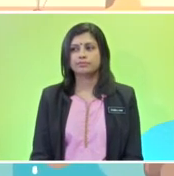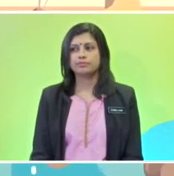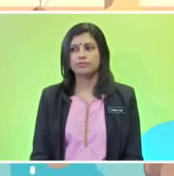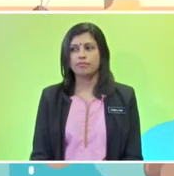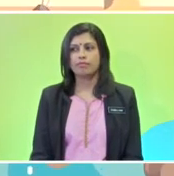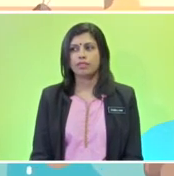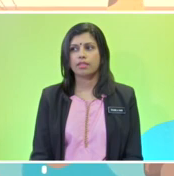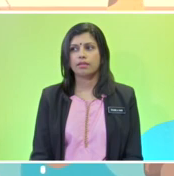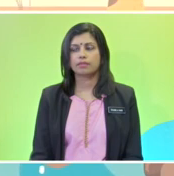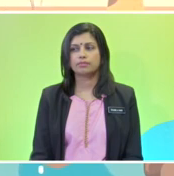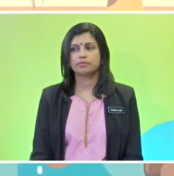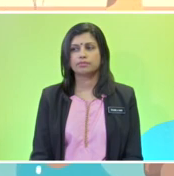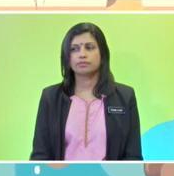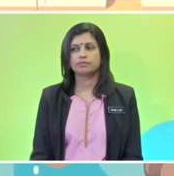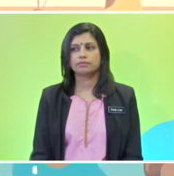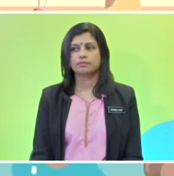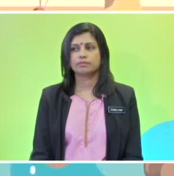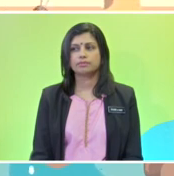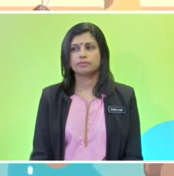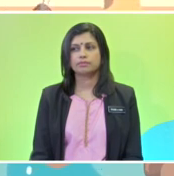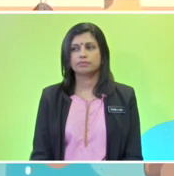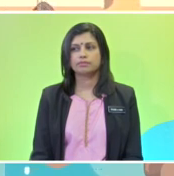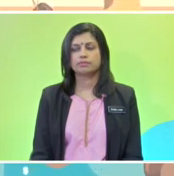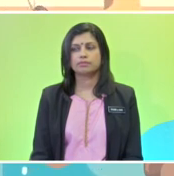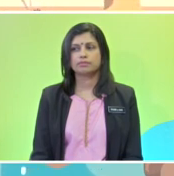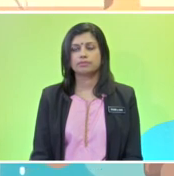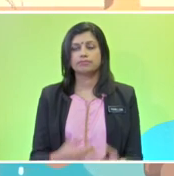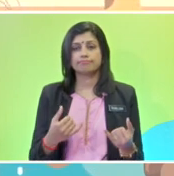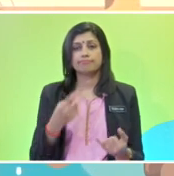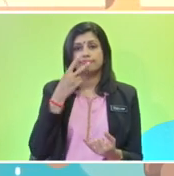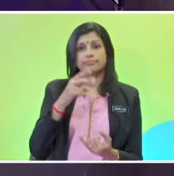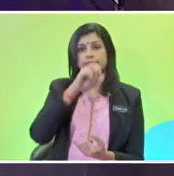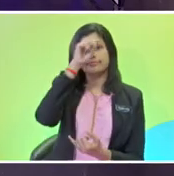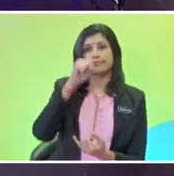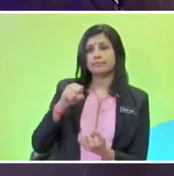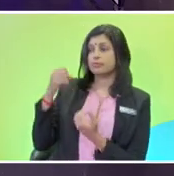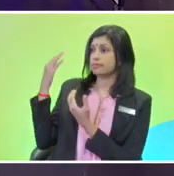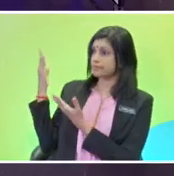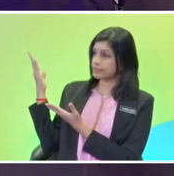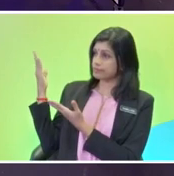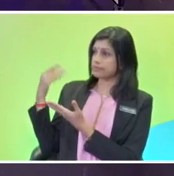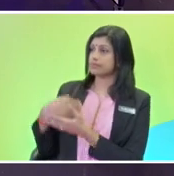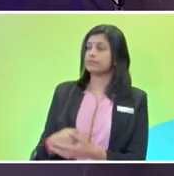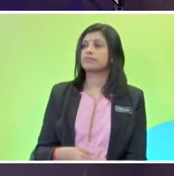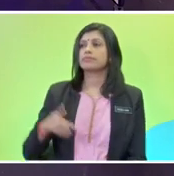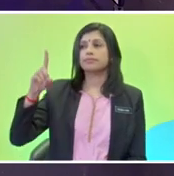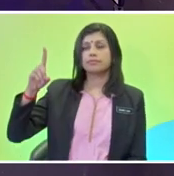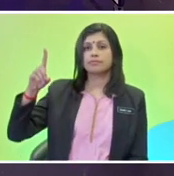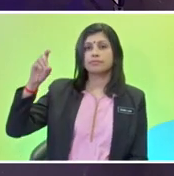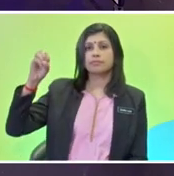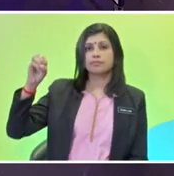boleh sama-sama buat pengiraan kita. Okey. Cikgu akan tulis dan soalannya